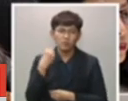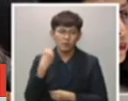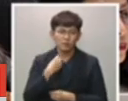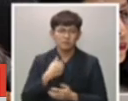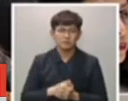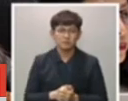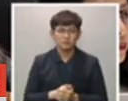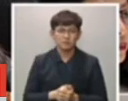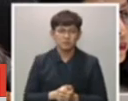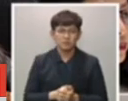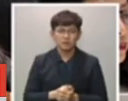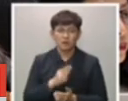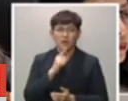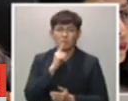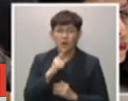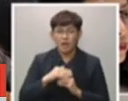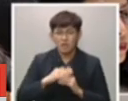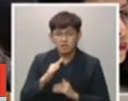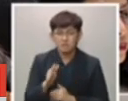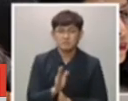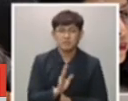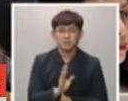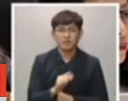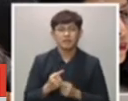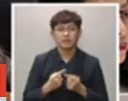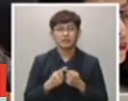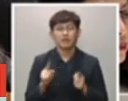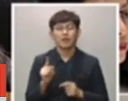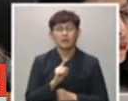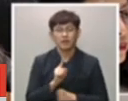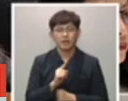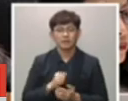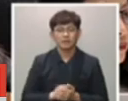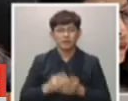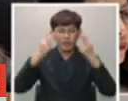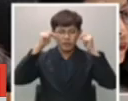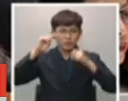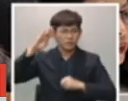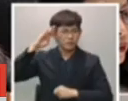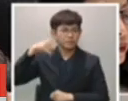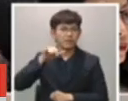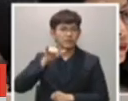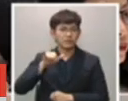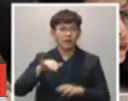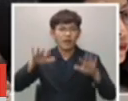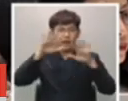ผมไม่อยากจะกล่าวหาเกินเลยไปแต่ว่าพลเอกประยุทธ์จันทร์โอชาท่านกำลังเป็น